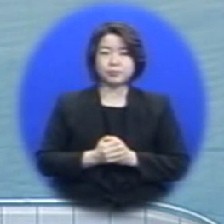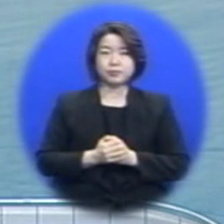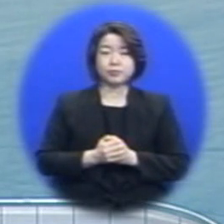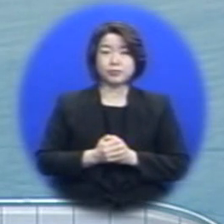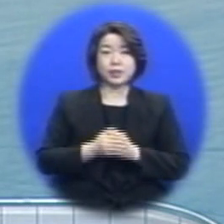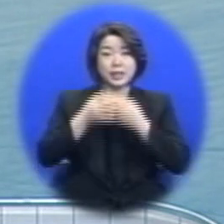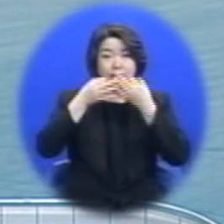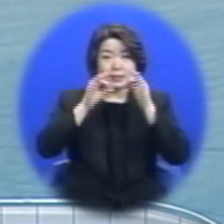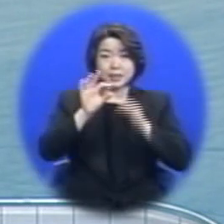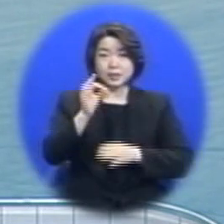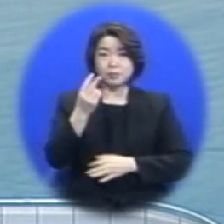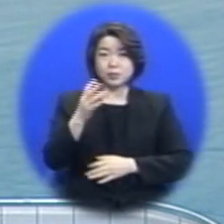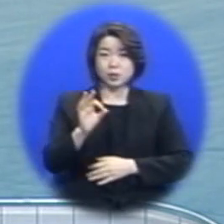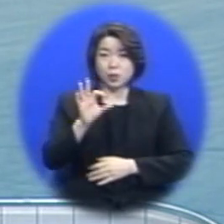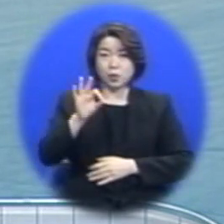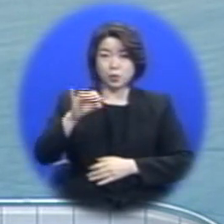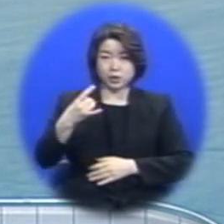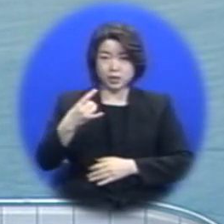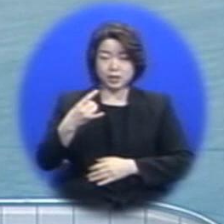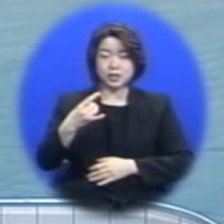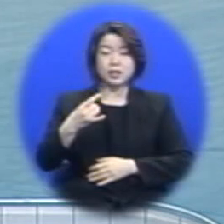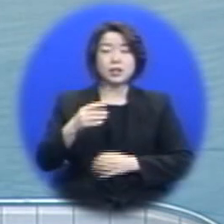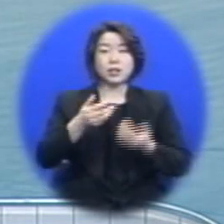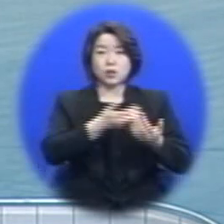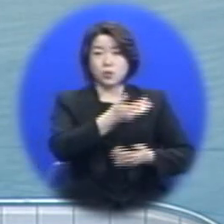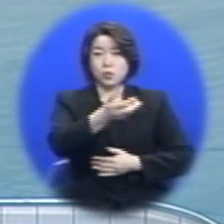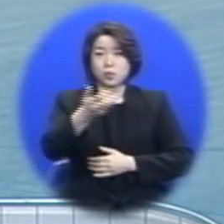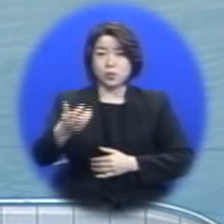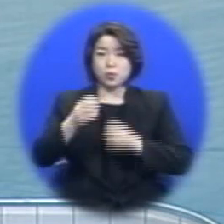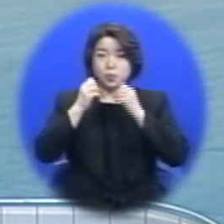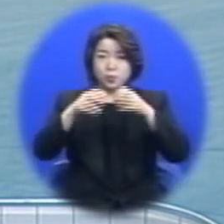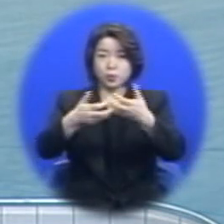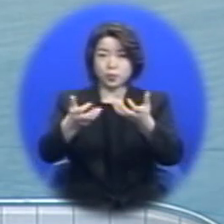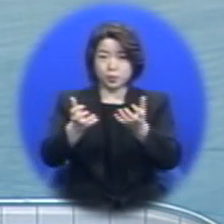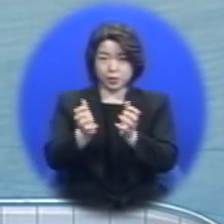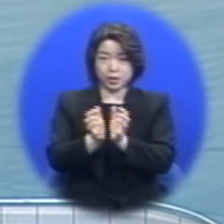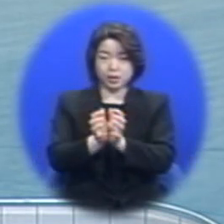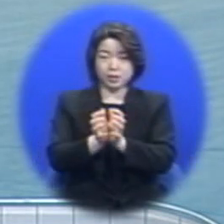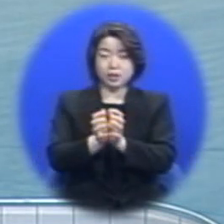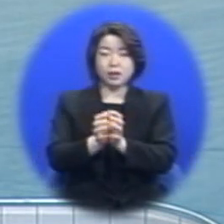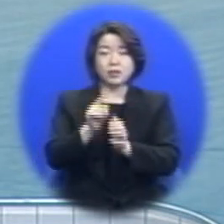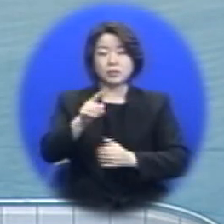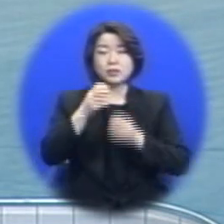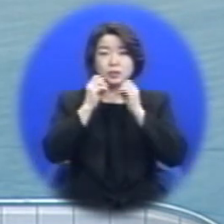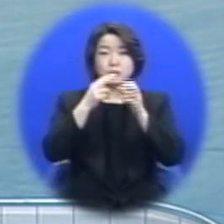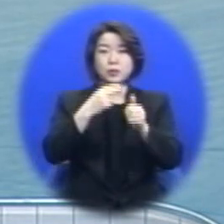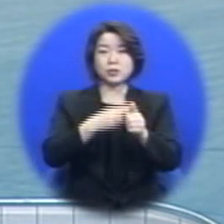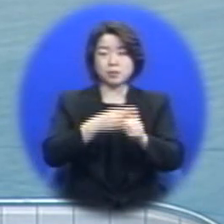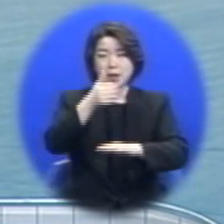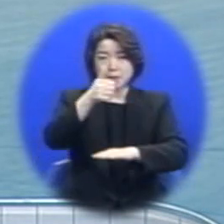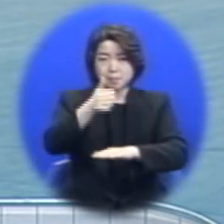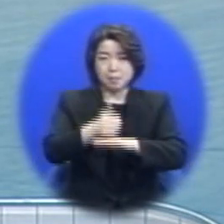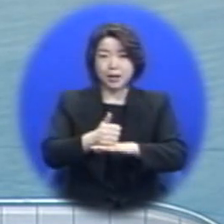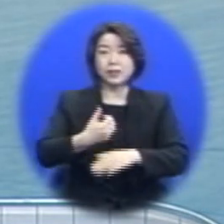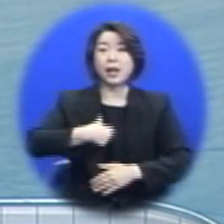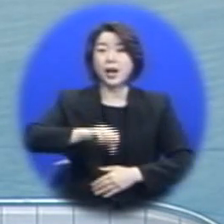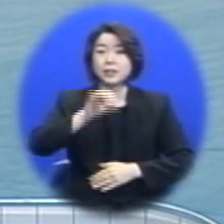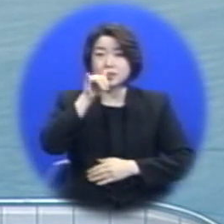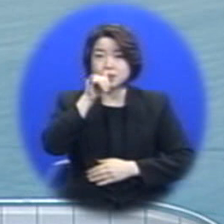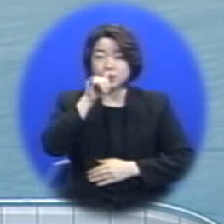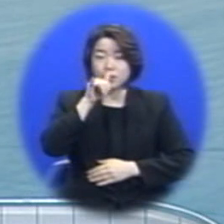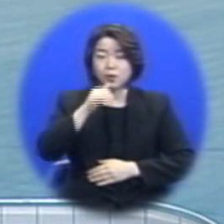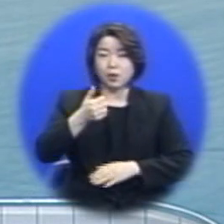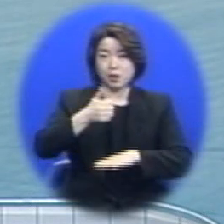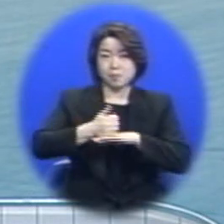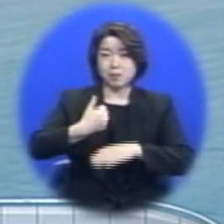김용희 선교사님, 순회 선교단의 김용희 선교사님에게 막내 아들이 있는데 그 막내